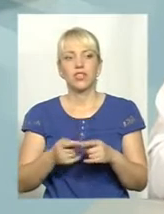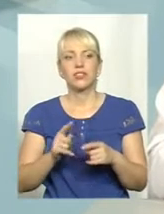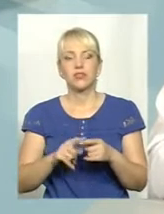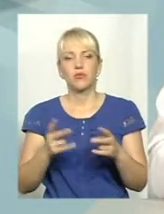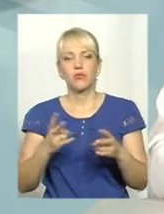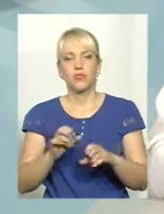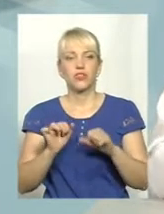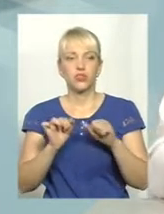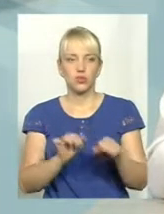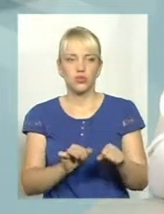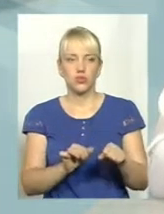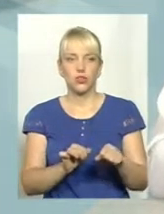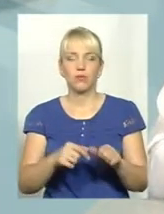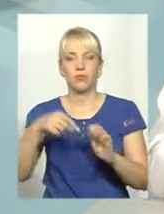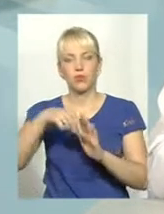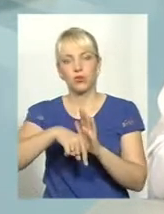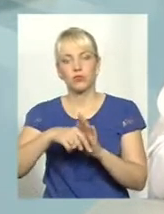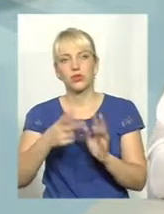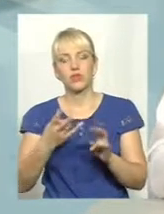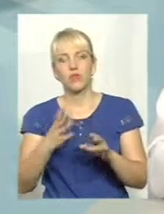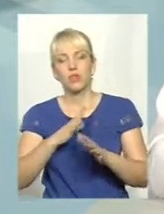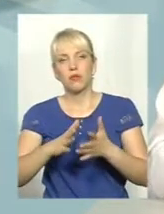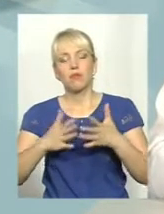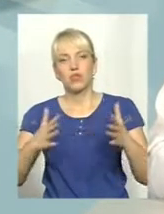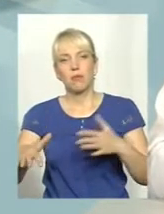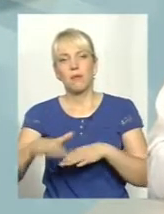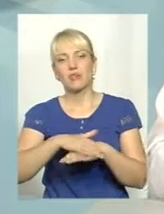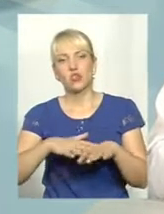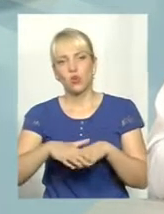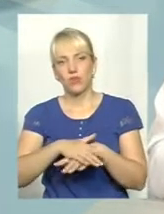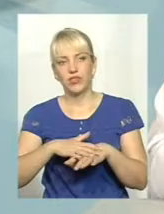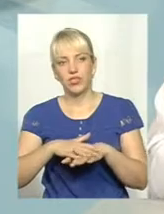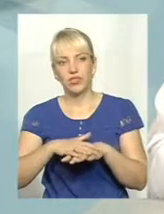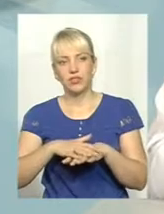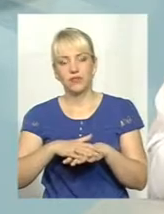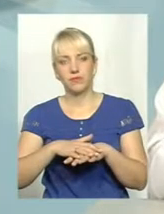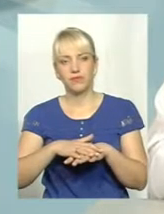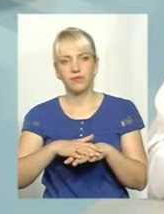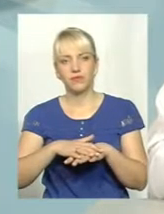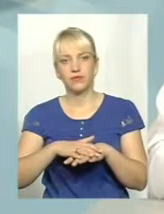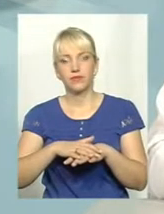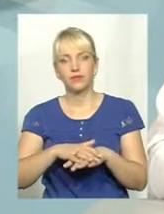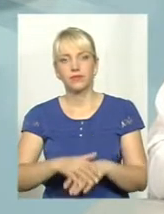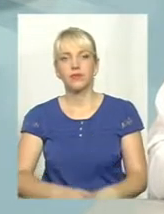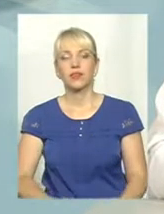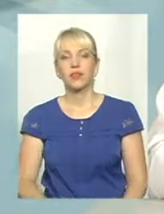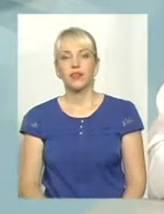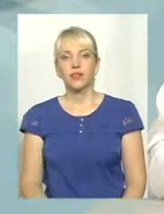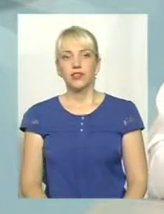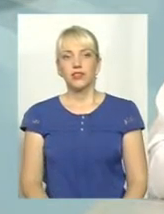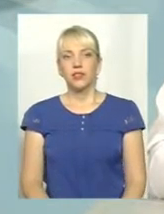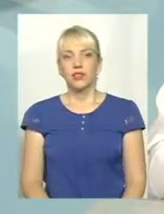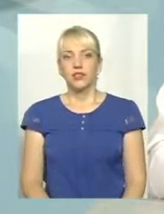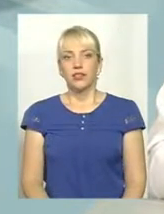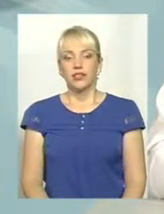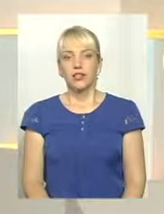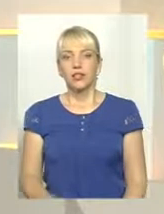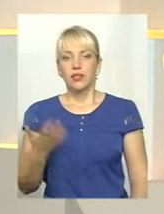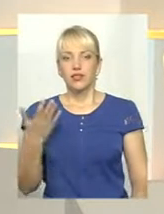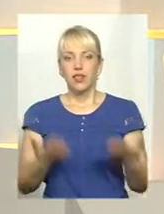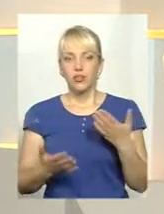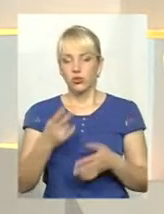підтримки, коли побачать, що псується там якість води, чи ну, якісь екологічні зміни негативні